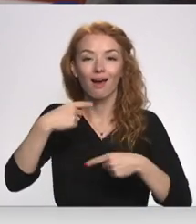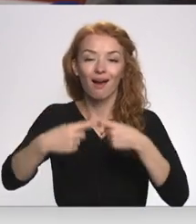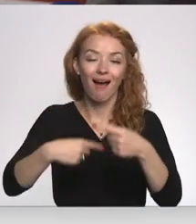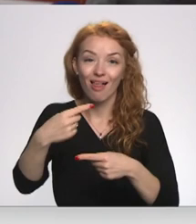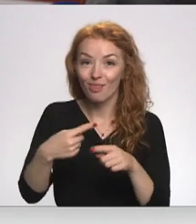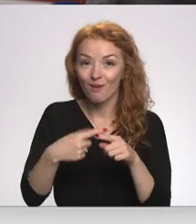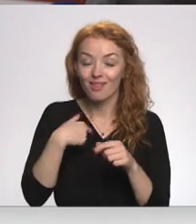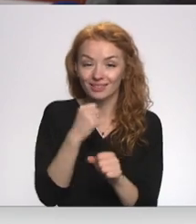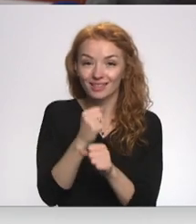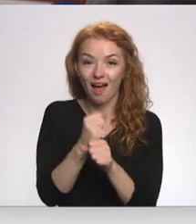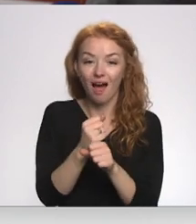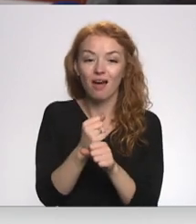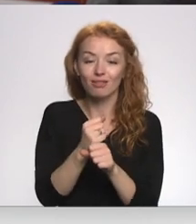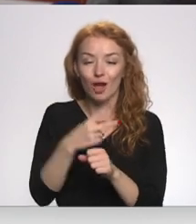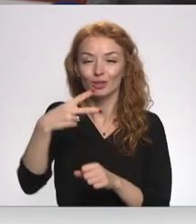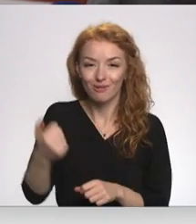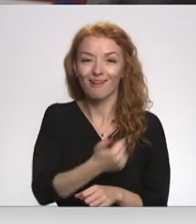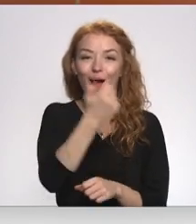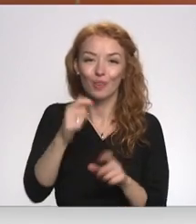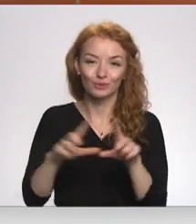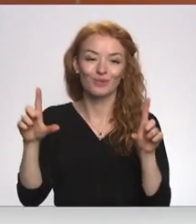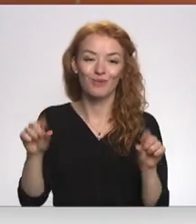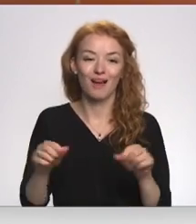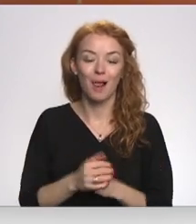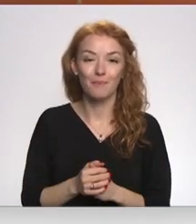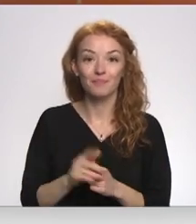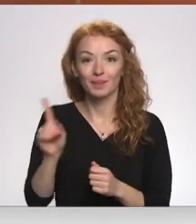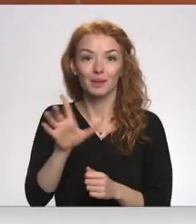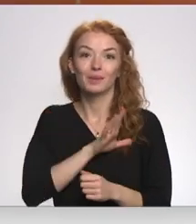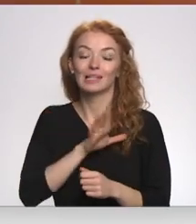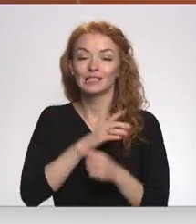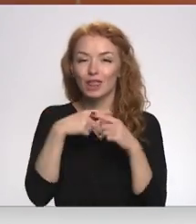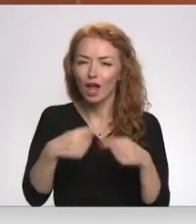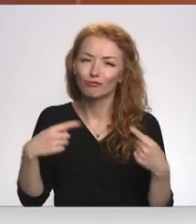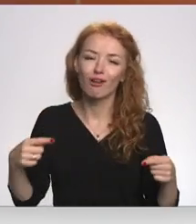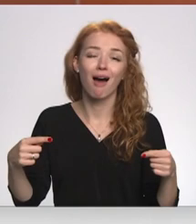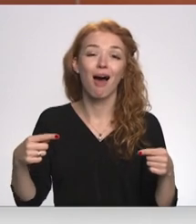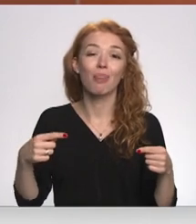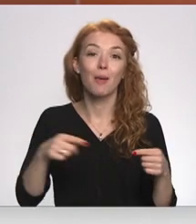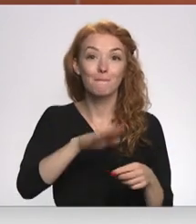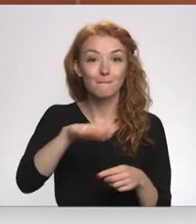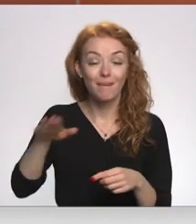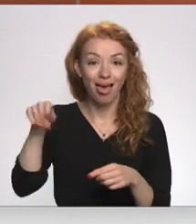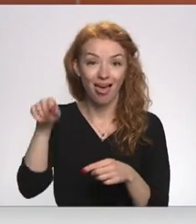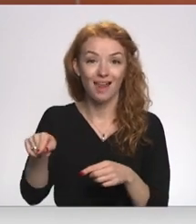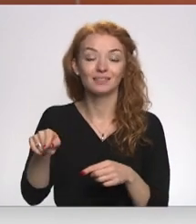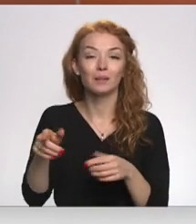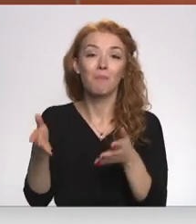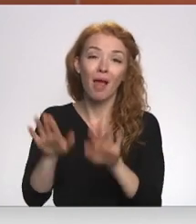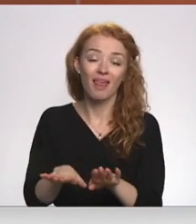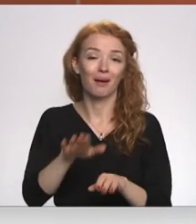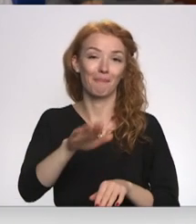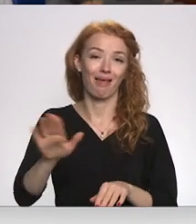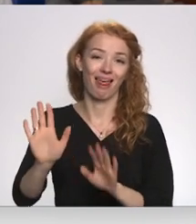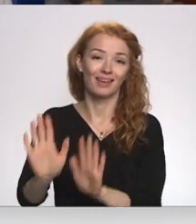un izstrādāja vairāk nekā 20 gadus skolā. Nu, ir bijis dažādi un patiesībā bērns jau pēc būtības paliek bērns